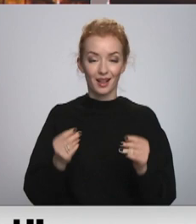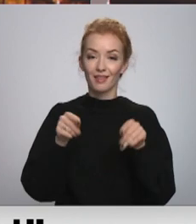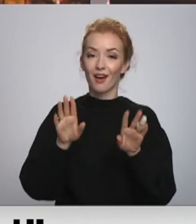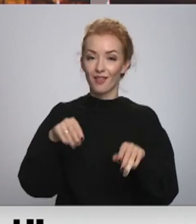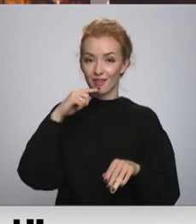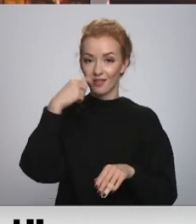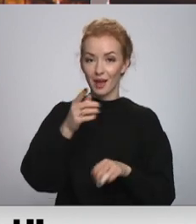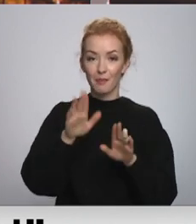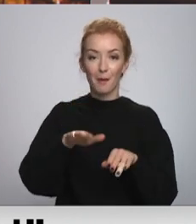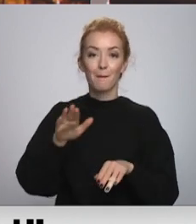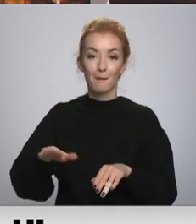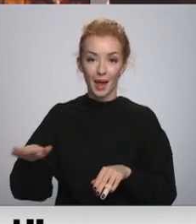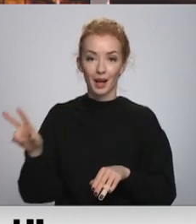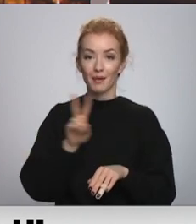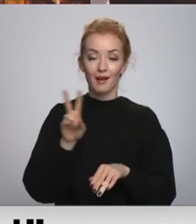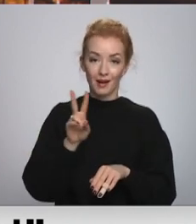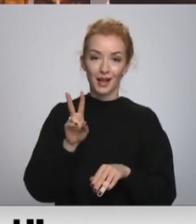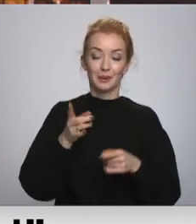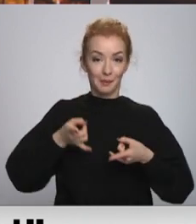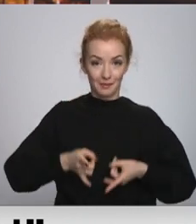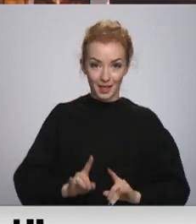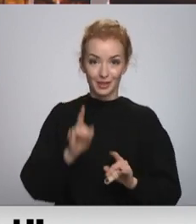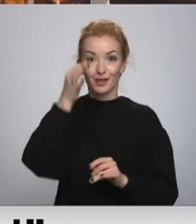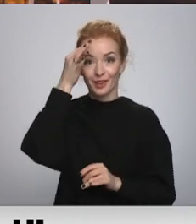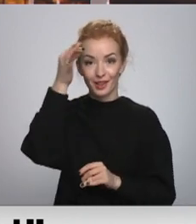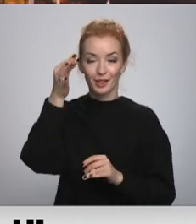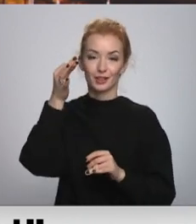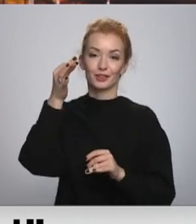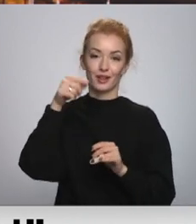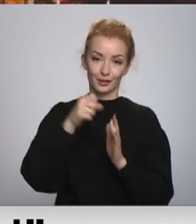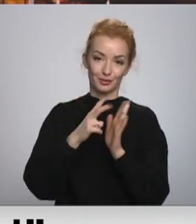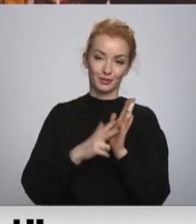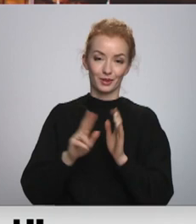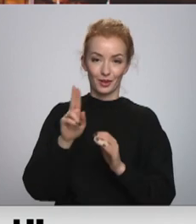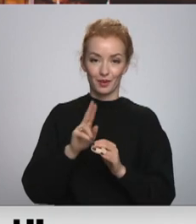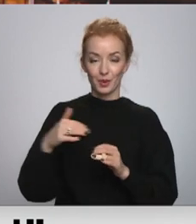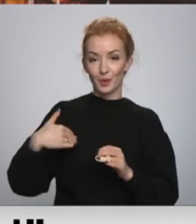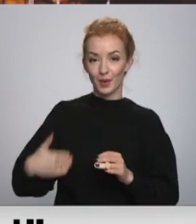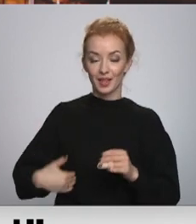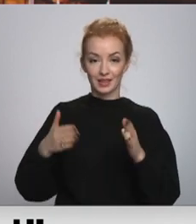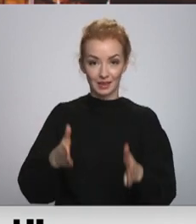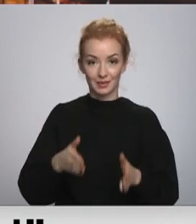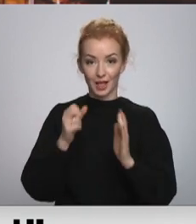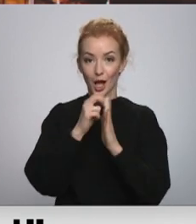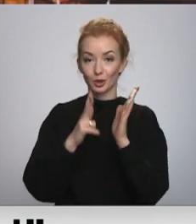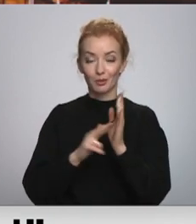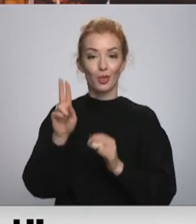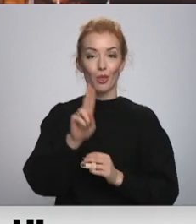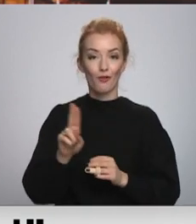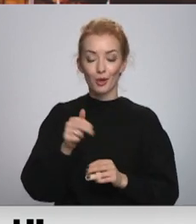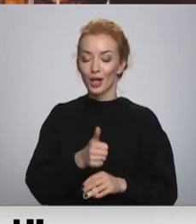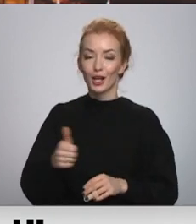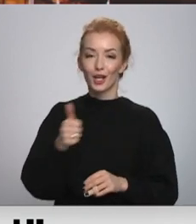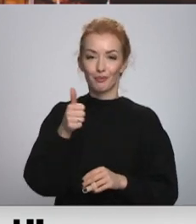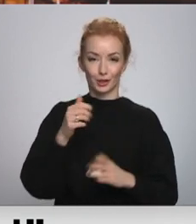par bērniem, kas par savu dzimšanas dienu izvēlējušies tieši šodien. Kuldīgas slimnīcā 18. novembris bijis